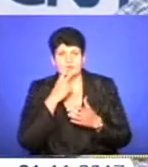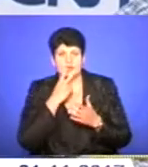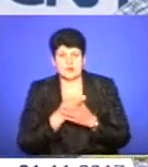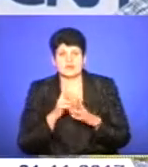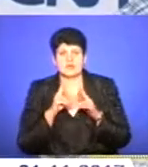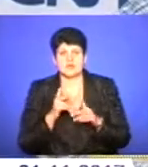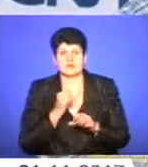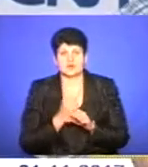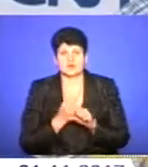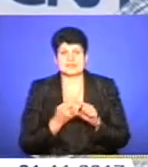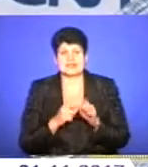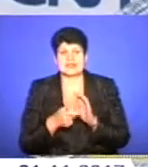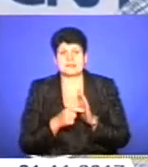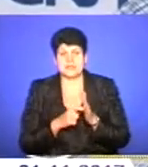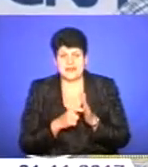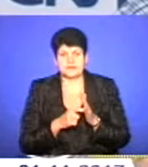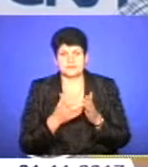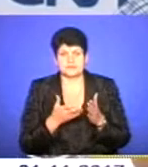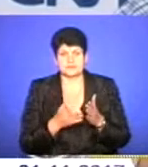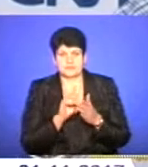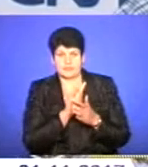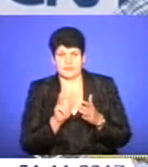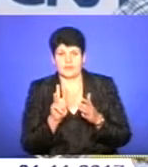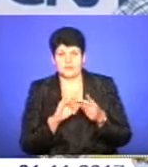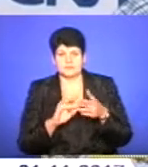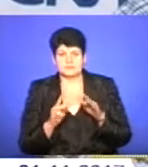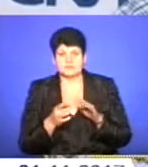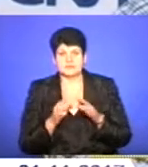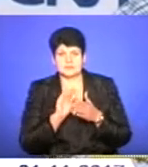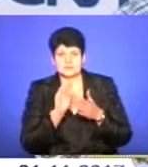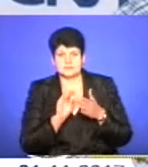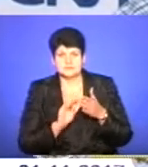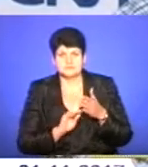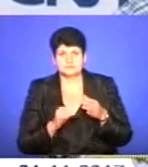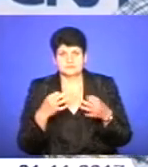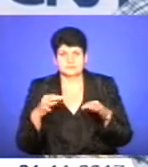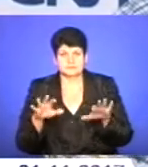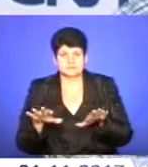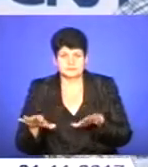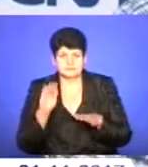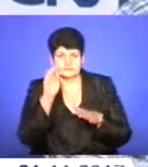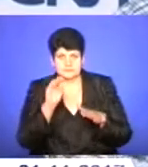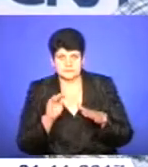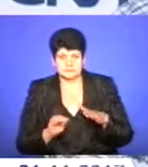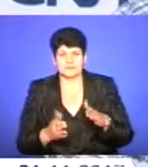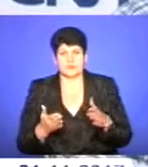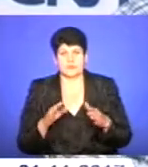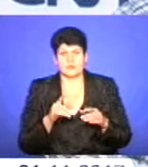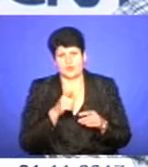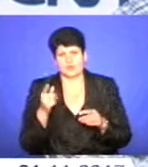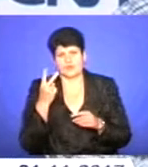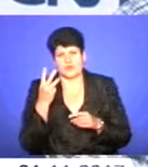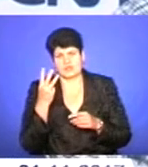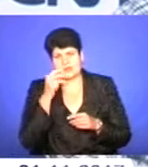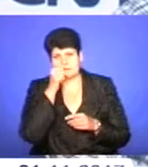власне працює цей кабінет. Кожному з них створюється кабінет, на якому вони заповнюють дані вакансії і вони публікуються. Протягом там 2-3